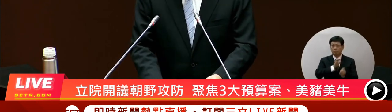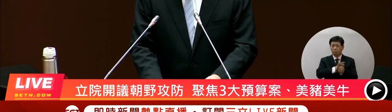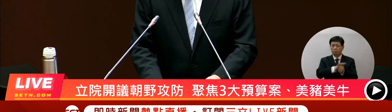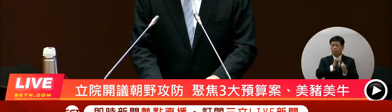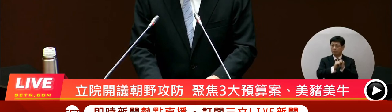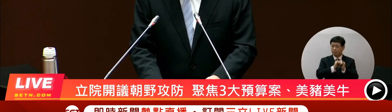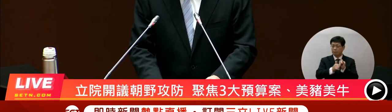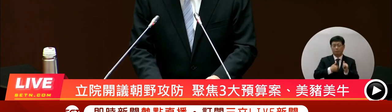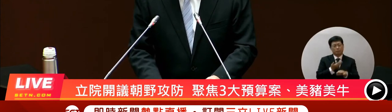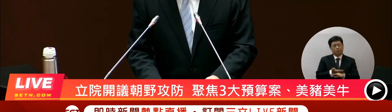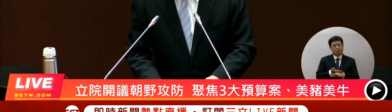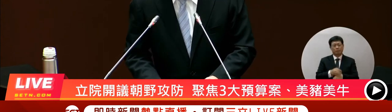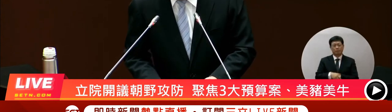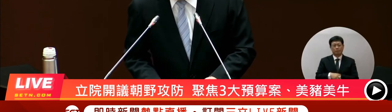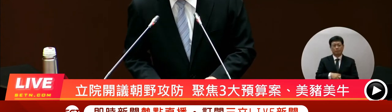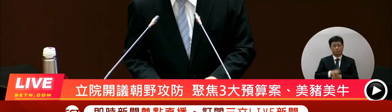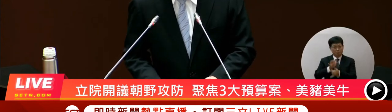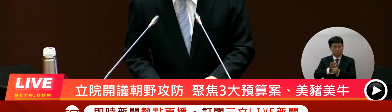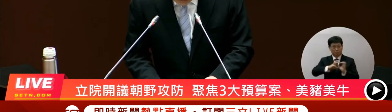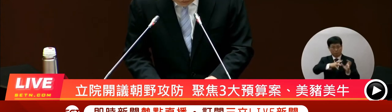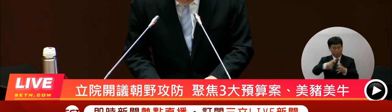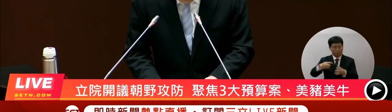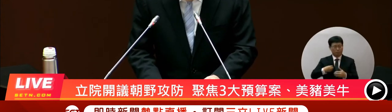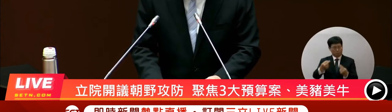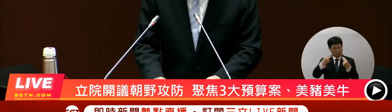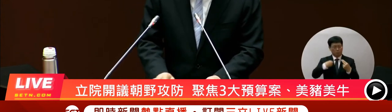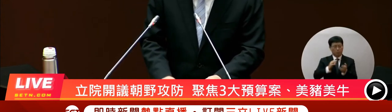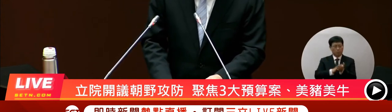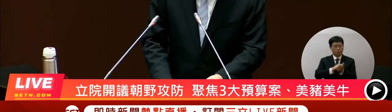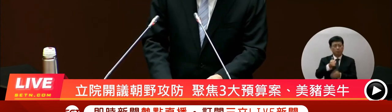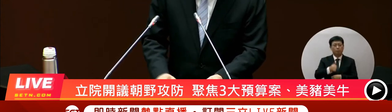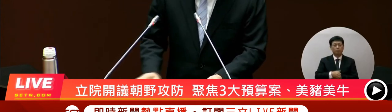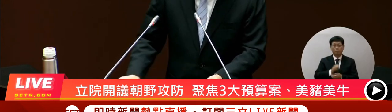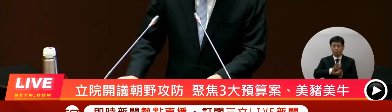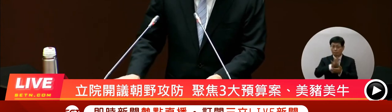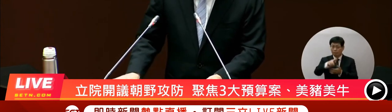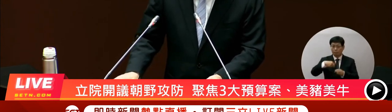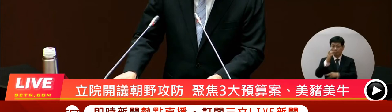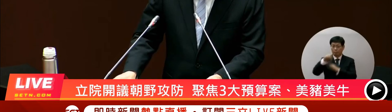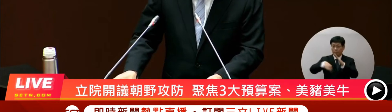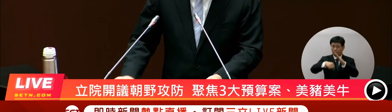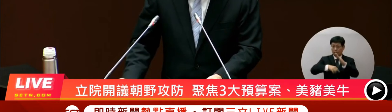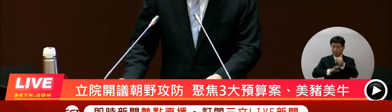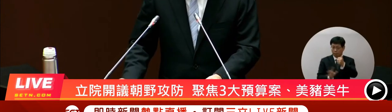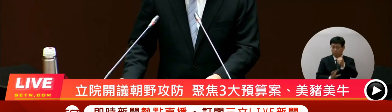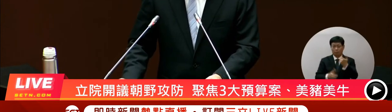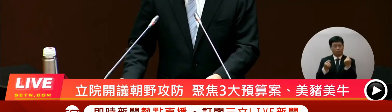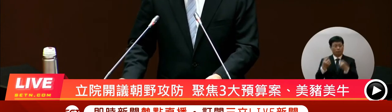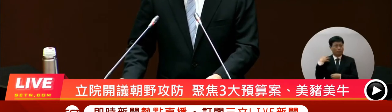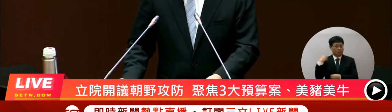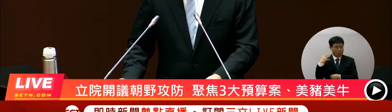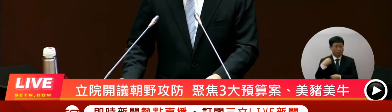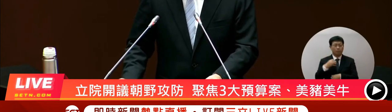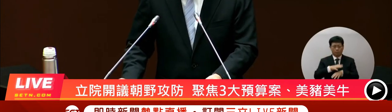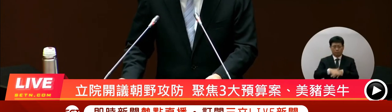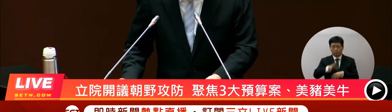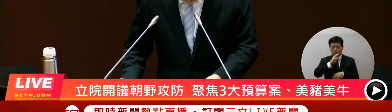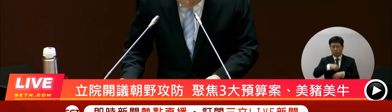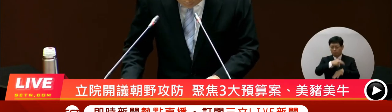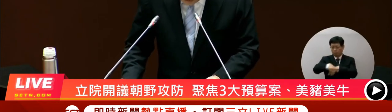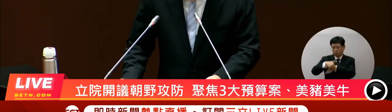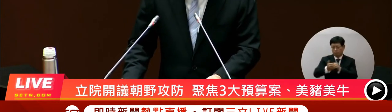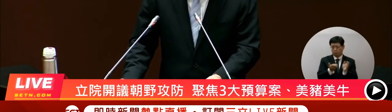人放心，让国际肯定。未来行政团队同样会做好周全